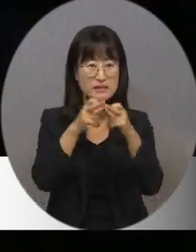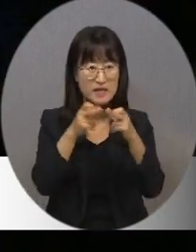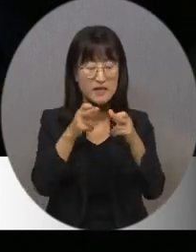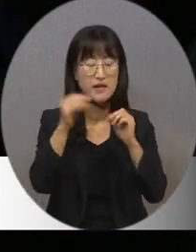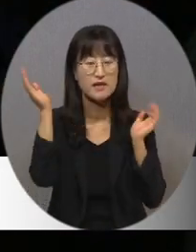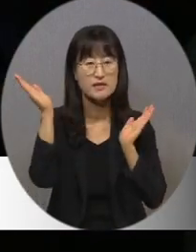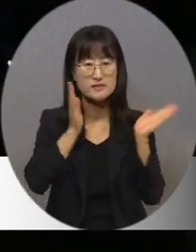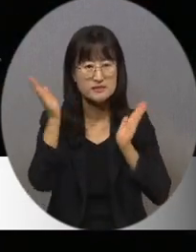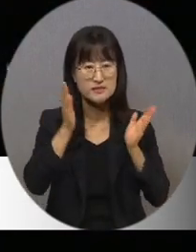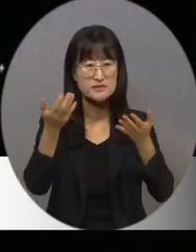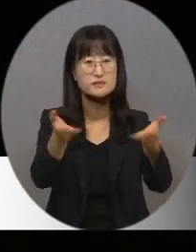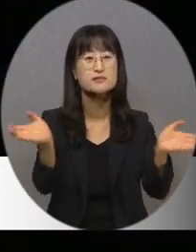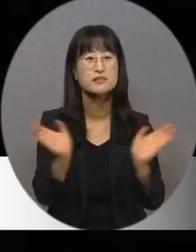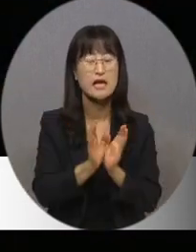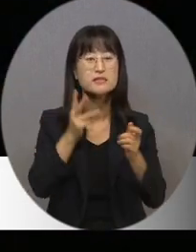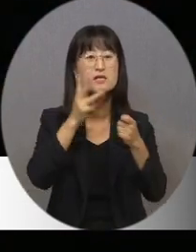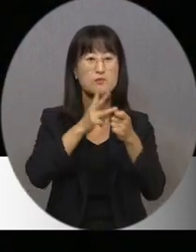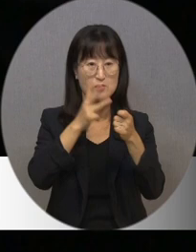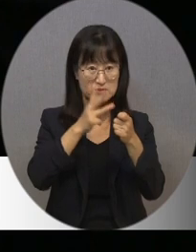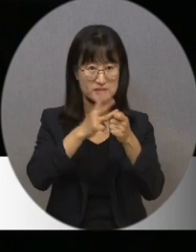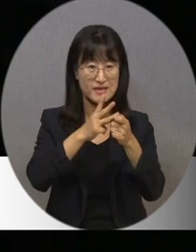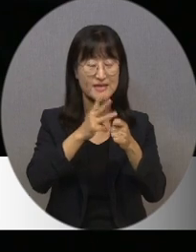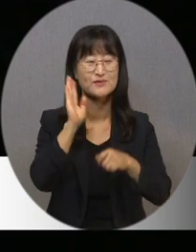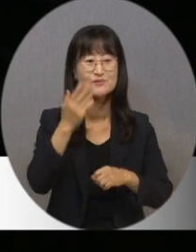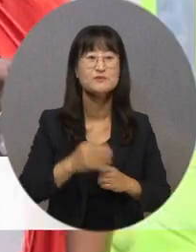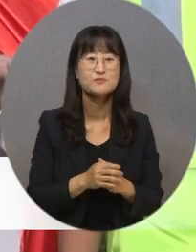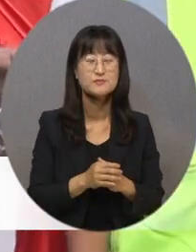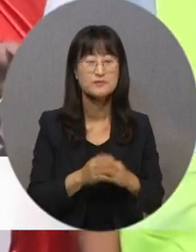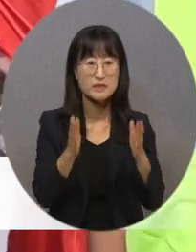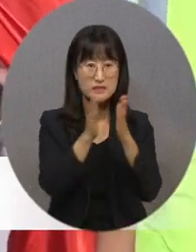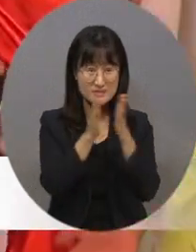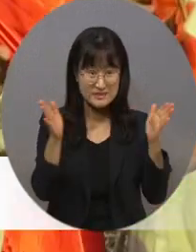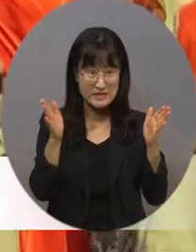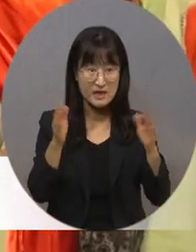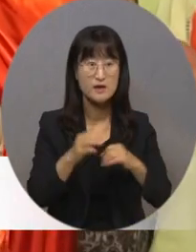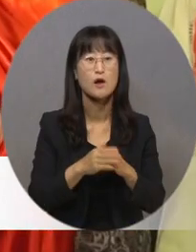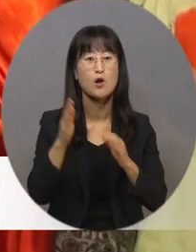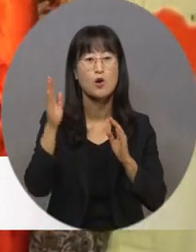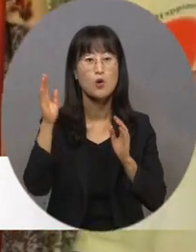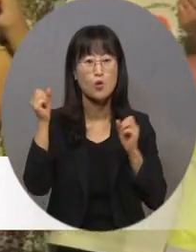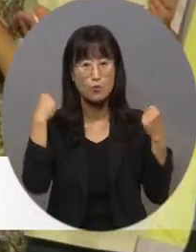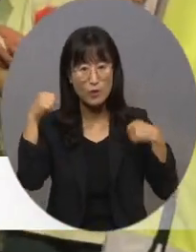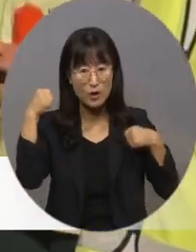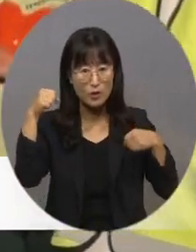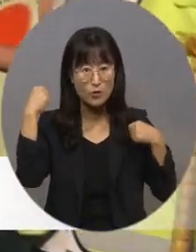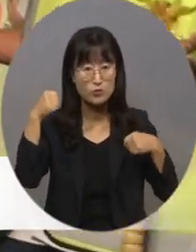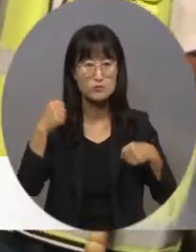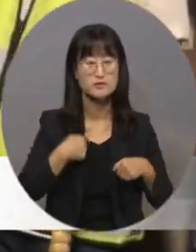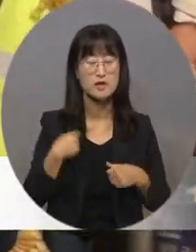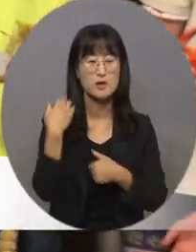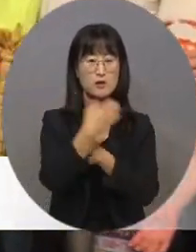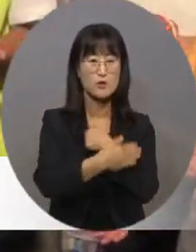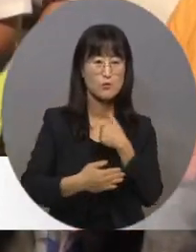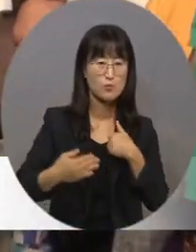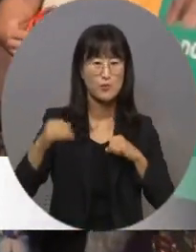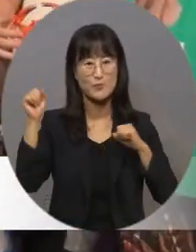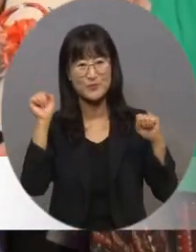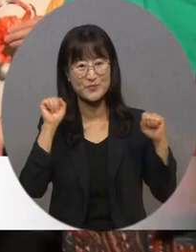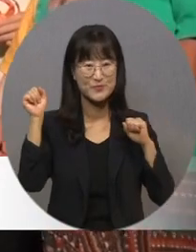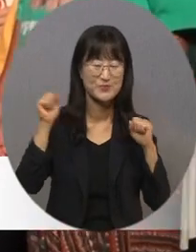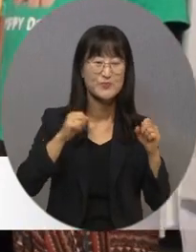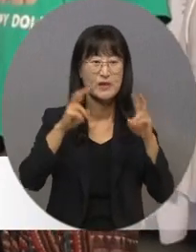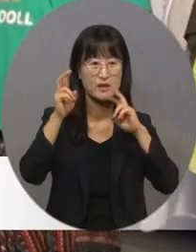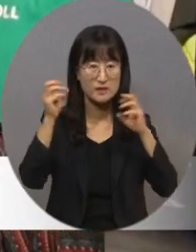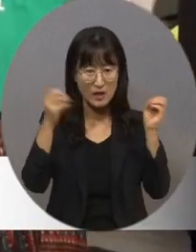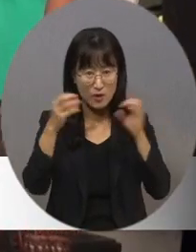번째 작품이 무대에 올려졌습니다. 시작을 알리고 배우들은 자신의 역할을 몸짓으로, 대화로,